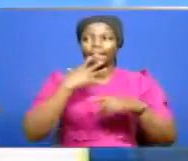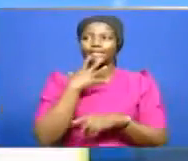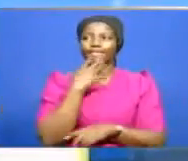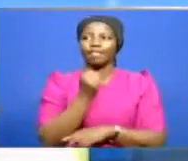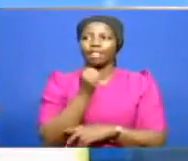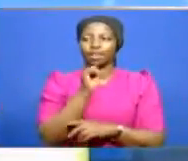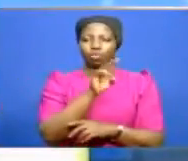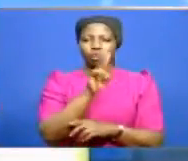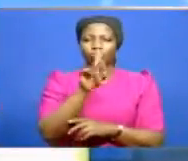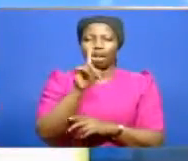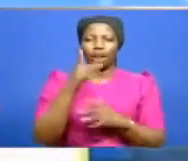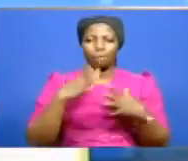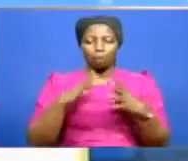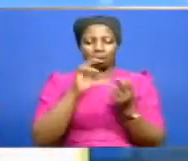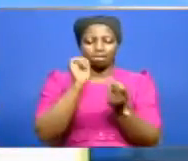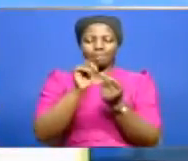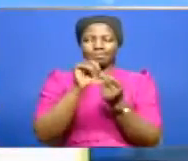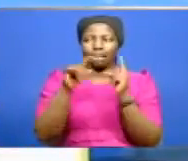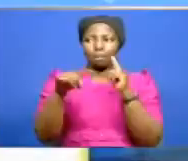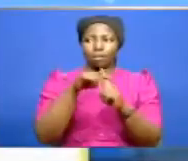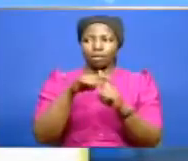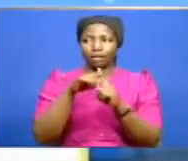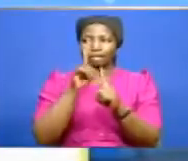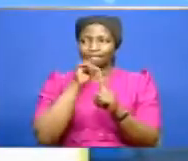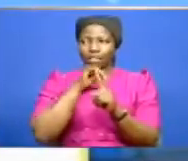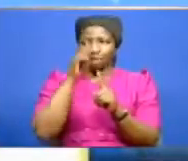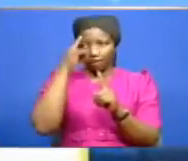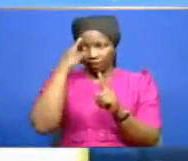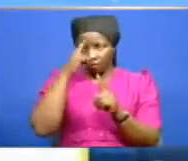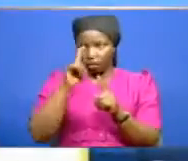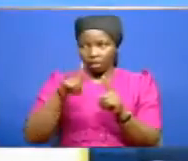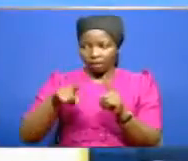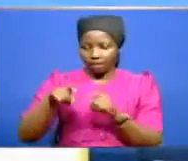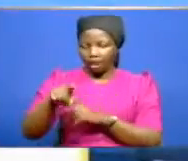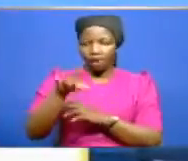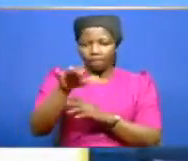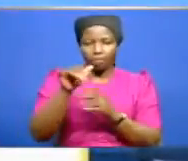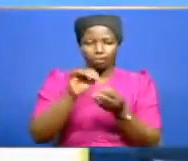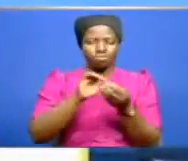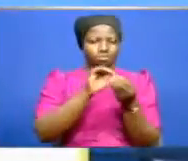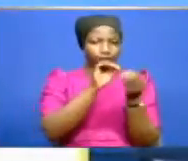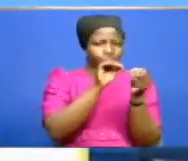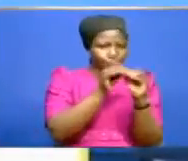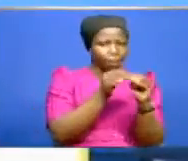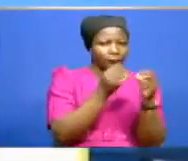521 people have tested positive for the virus from a sample size of